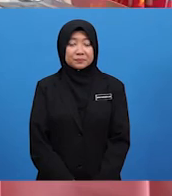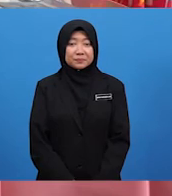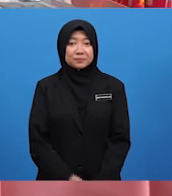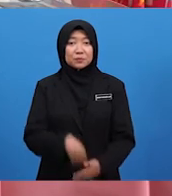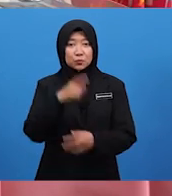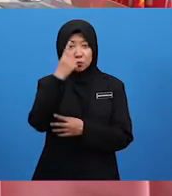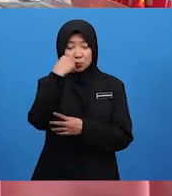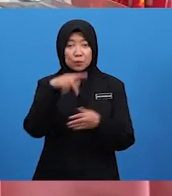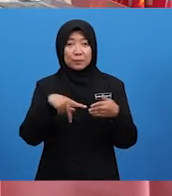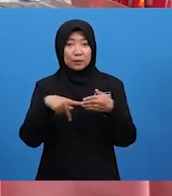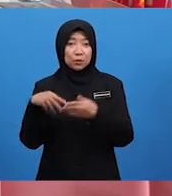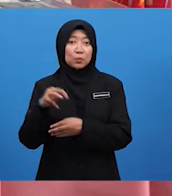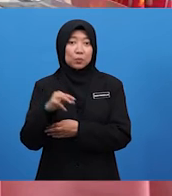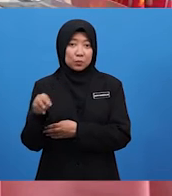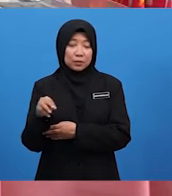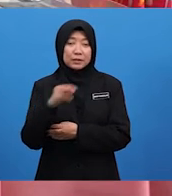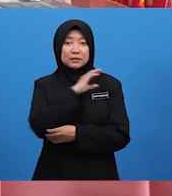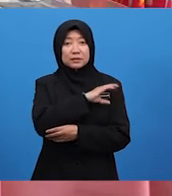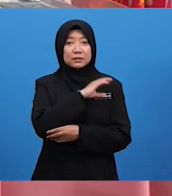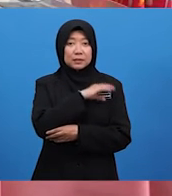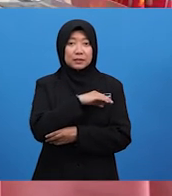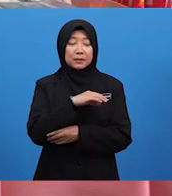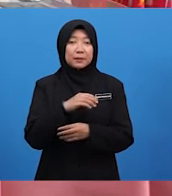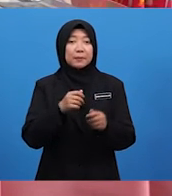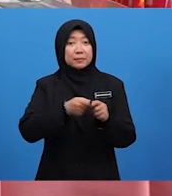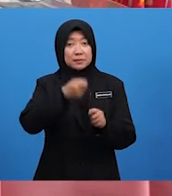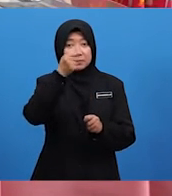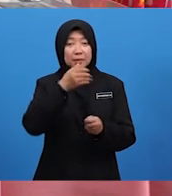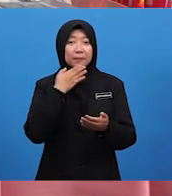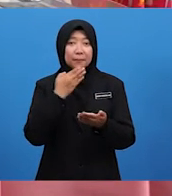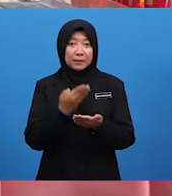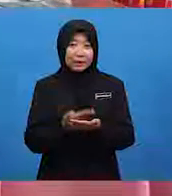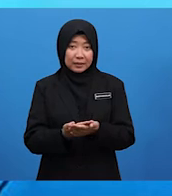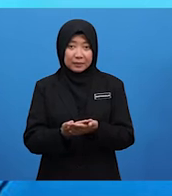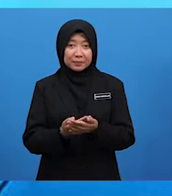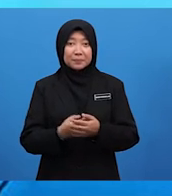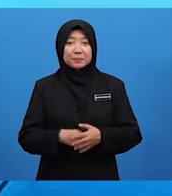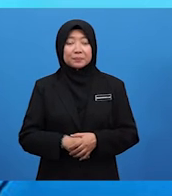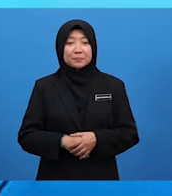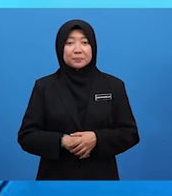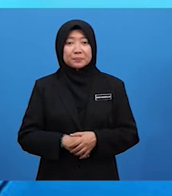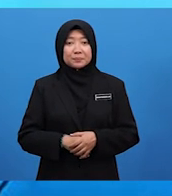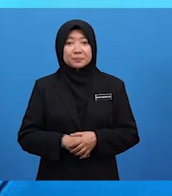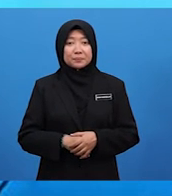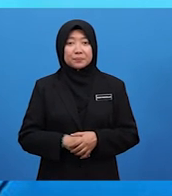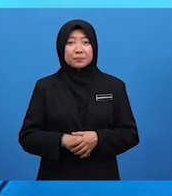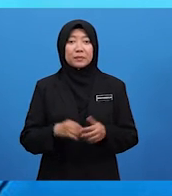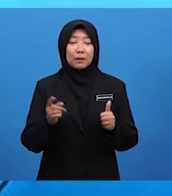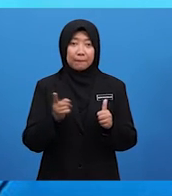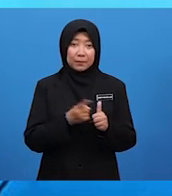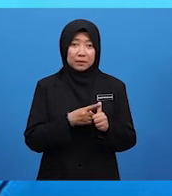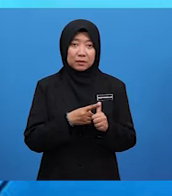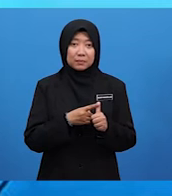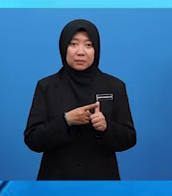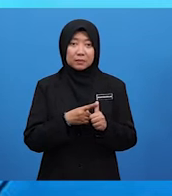Untuk panduan murid-murid, ciri-ciri belah berzip yang baik adalah: pertama,